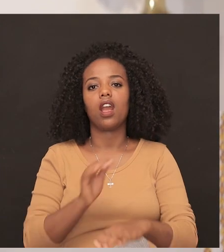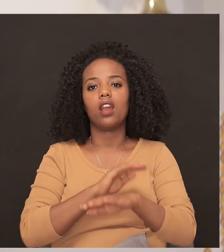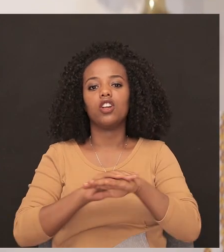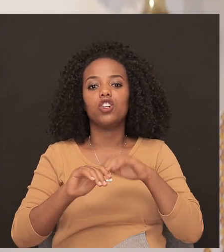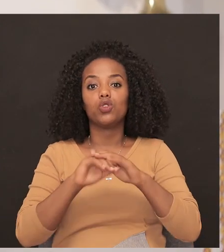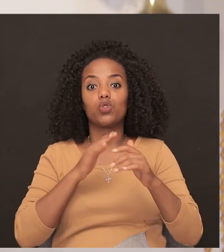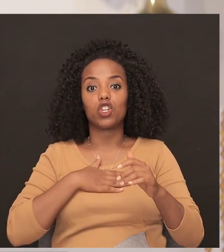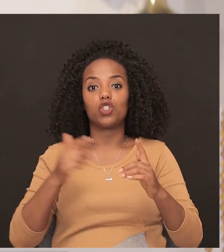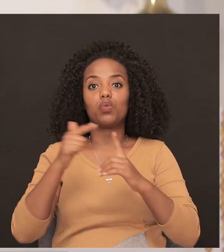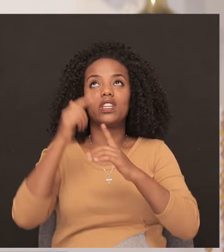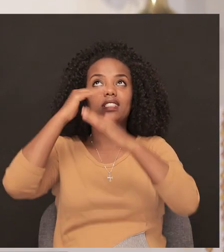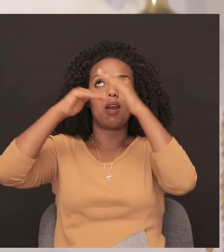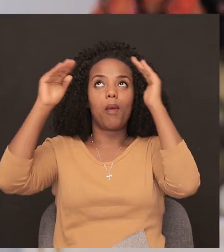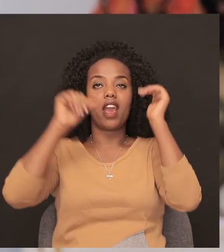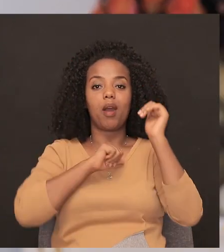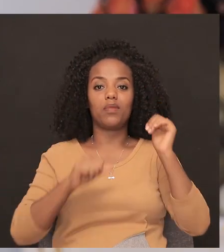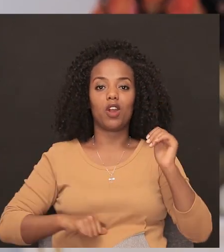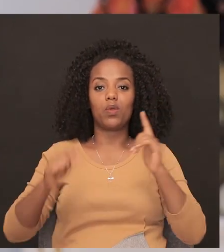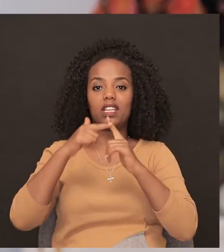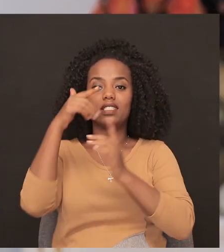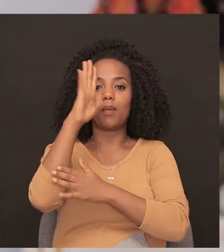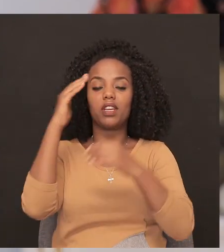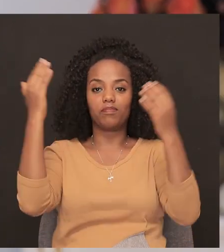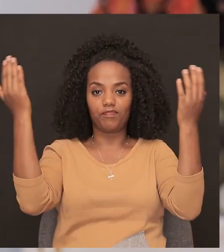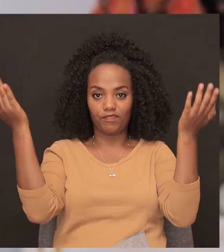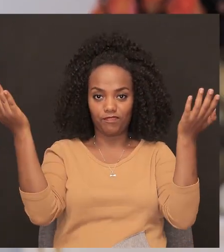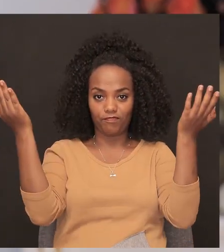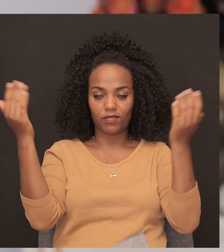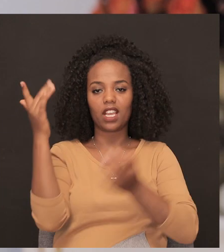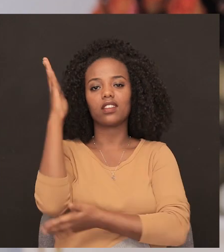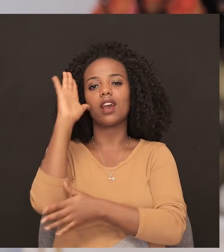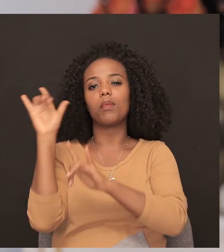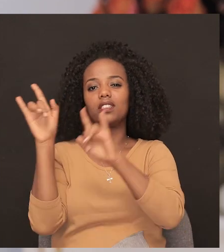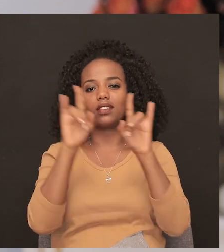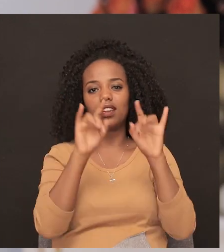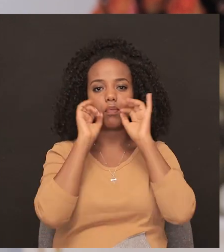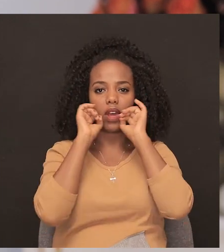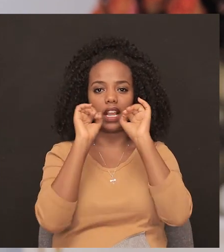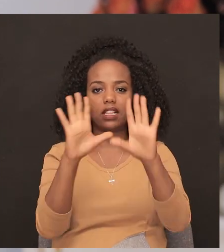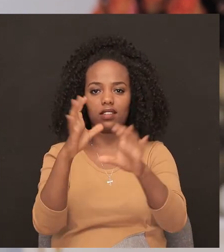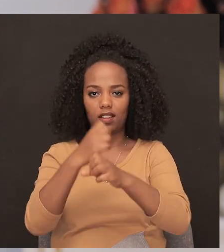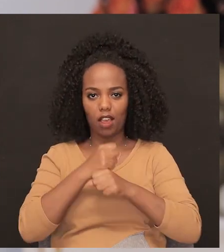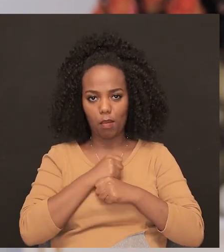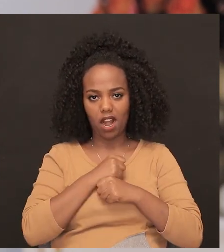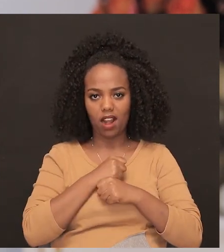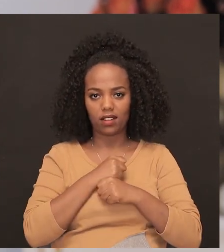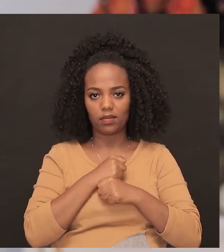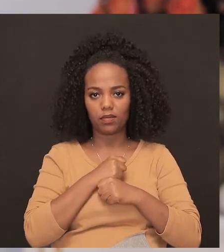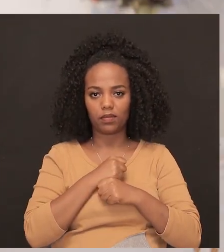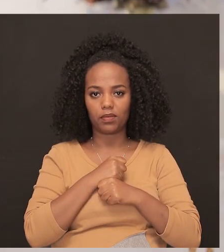እጆቻችንን ወደ ሰማይ አምላክ ወደ እግዚአብሔር እንዘረጋና ከእግዚአብሔር ዘንድ በረከትን እንቀበላለን።